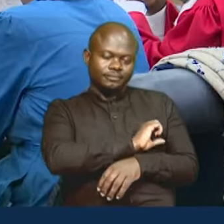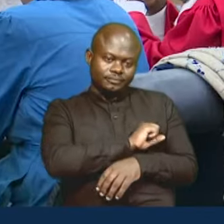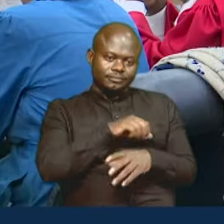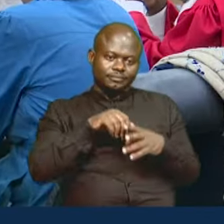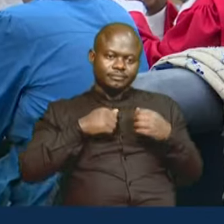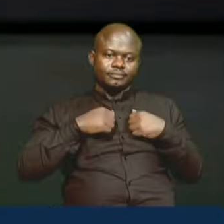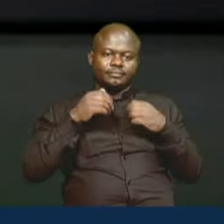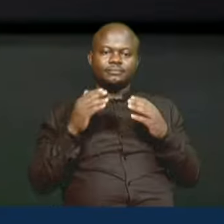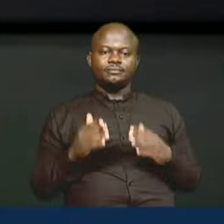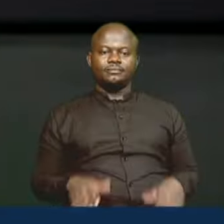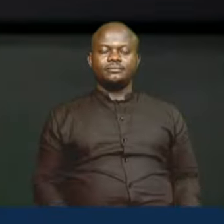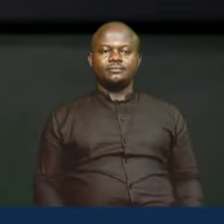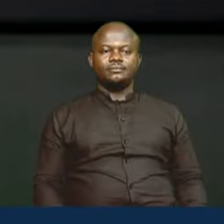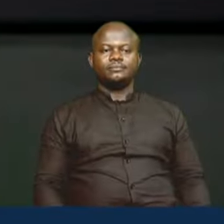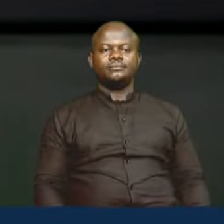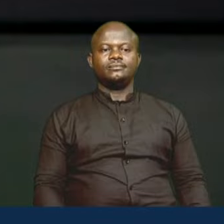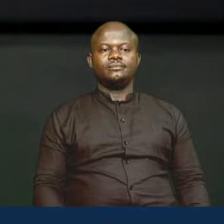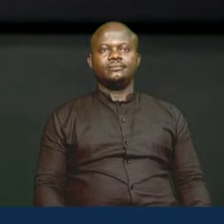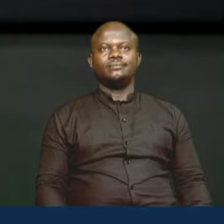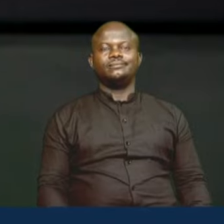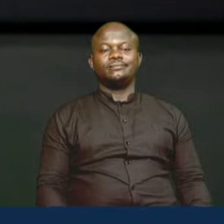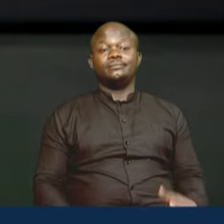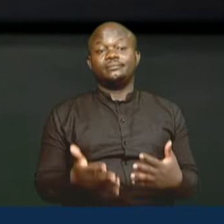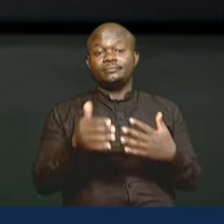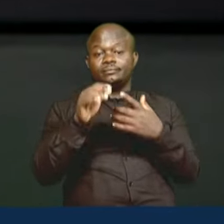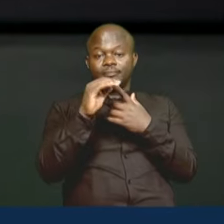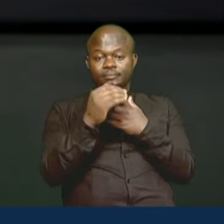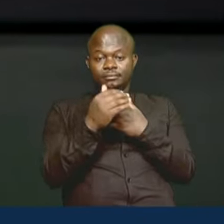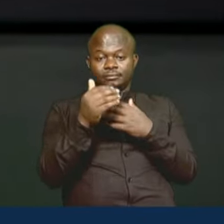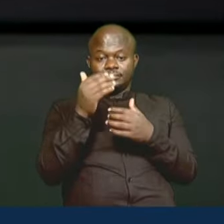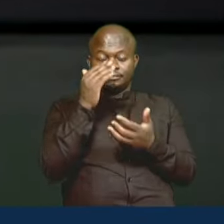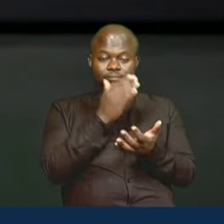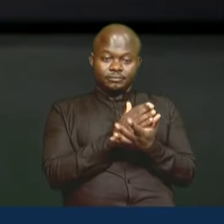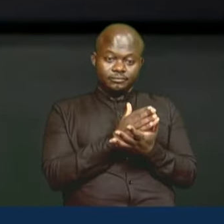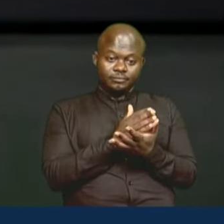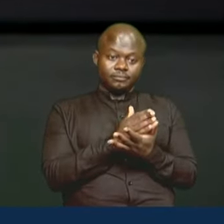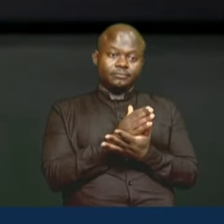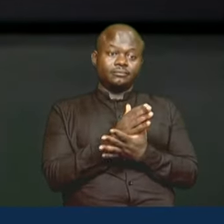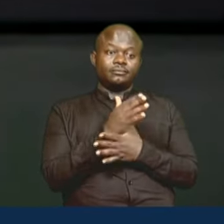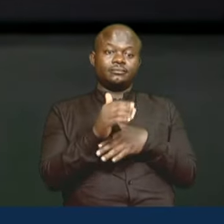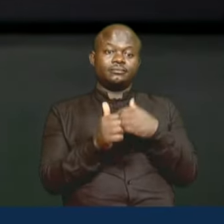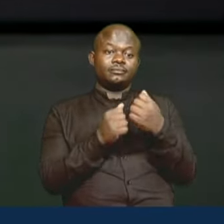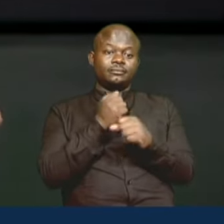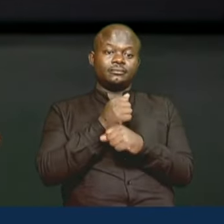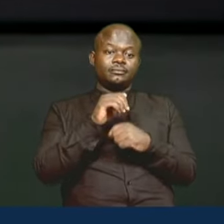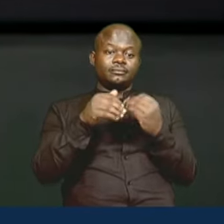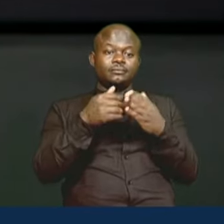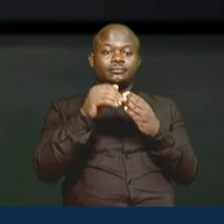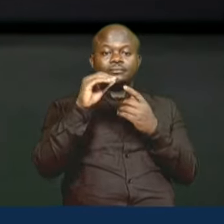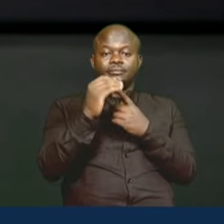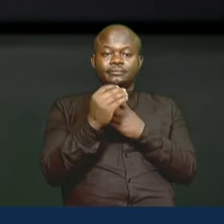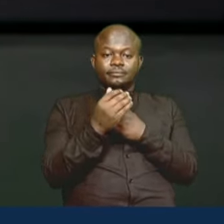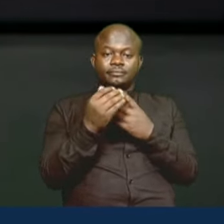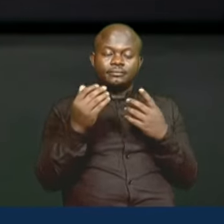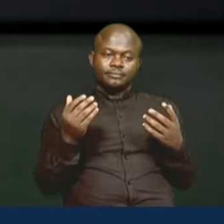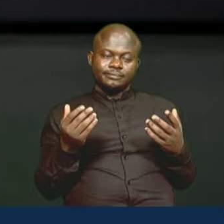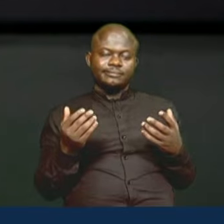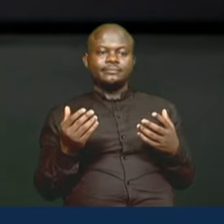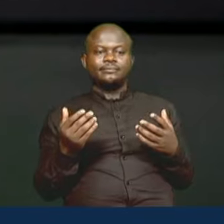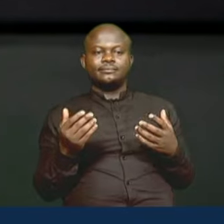Rwanda. Ubu ni umuco tugenda turandura iyi myaka yose, ni umuco